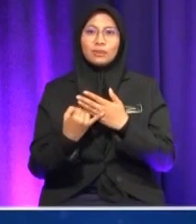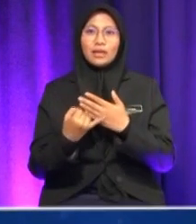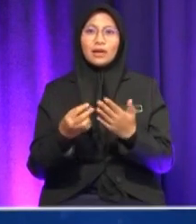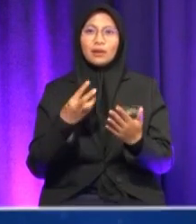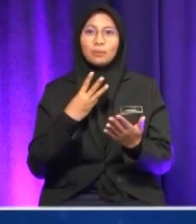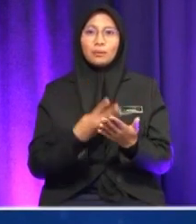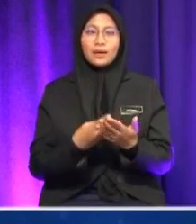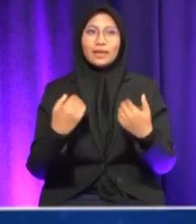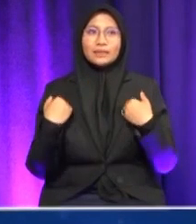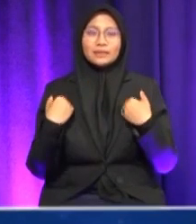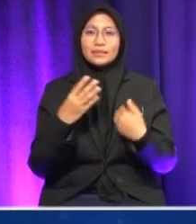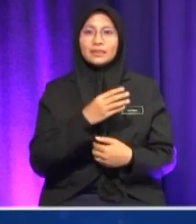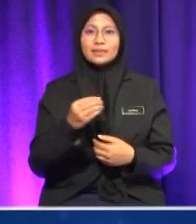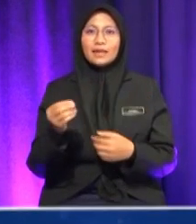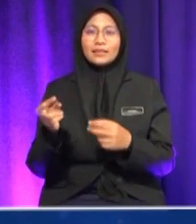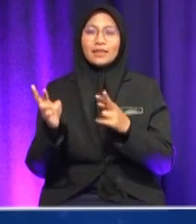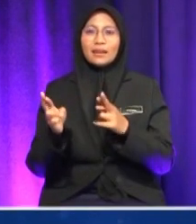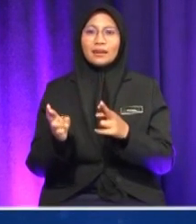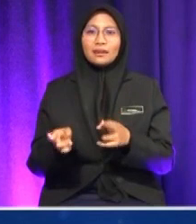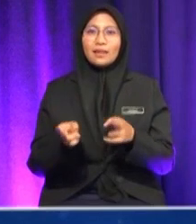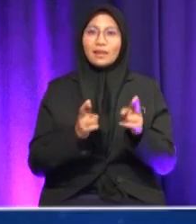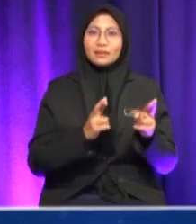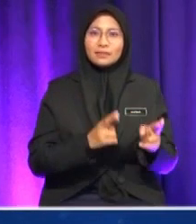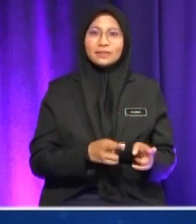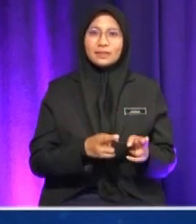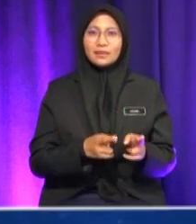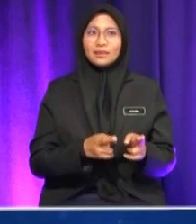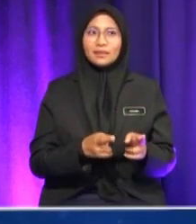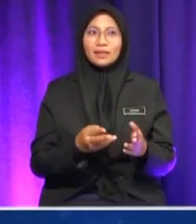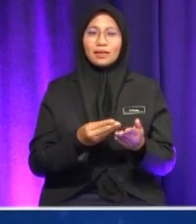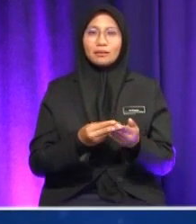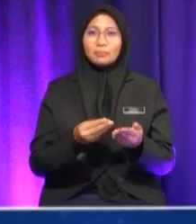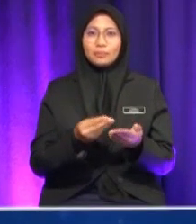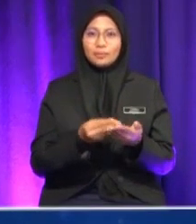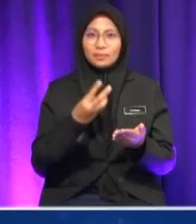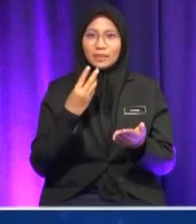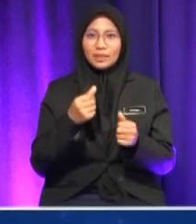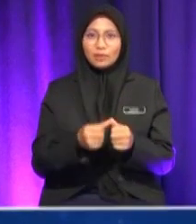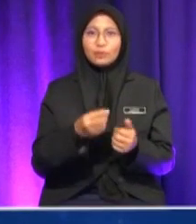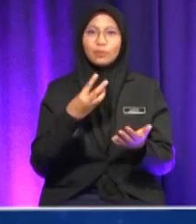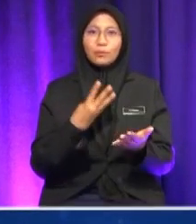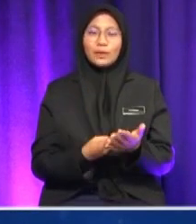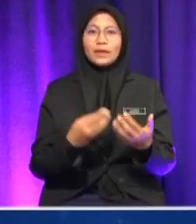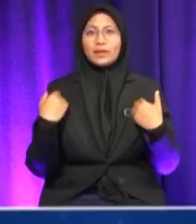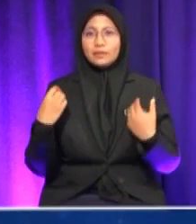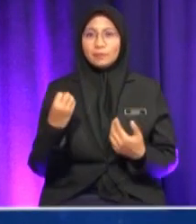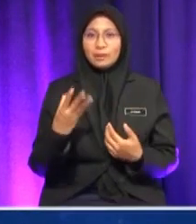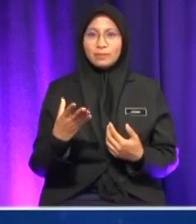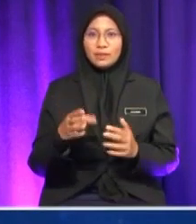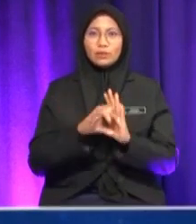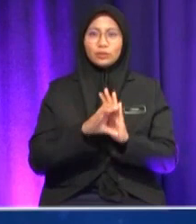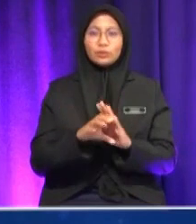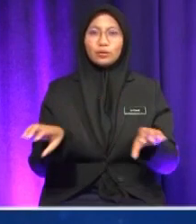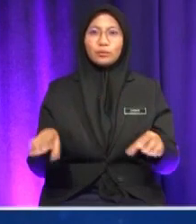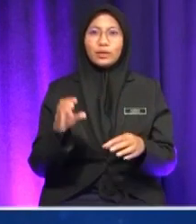merancang perbelanjaan berdasarkan wang yang dimiliki. Di sini merancang merujuk kepada kita kena buat bajet. Okay. Contohnya